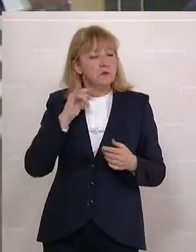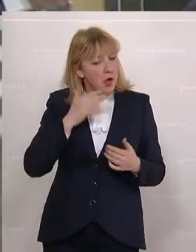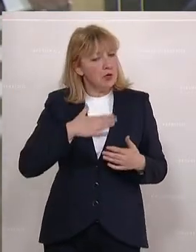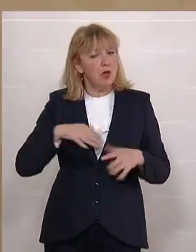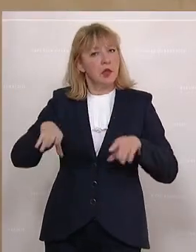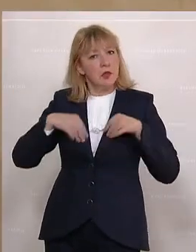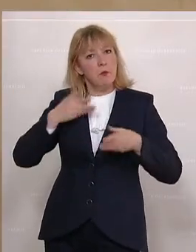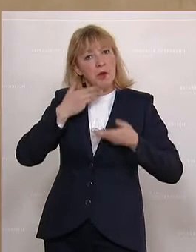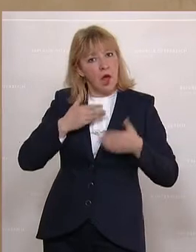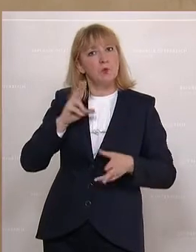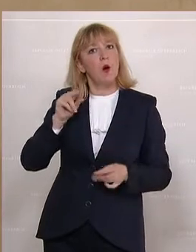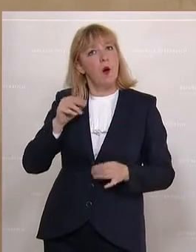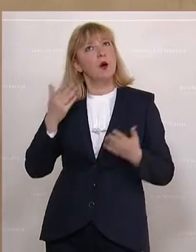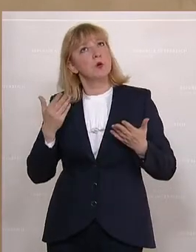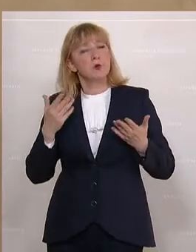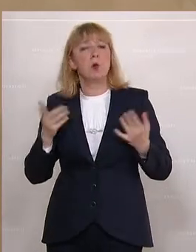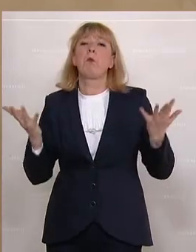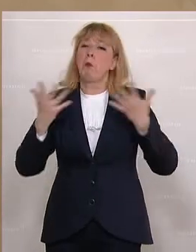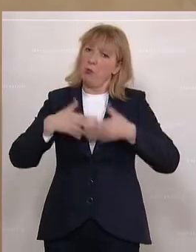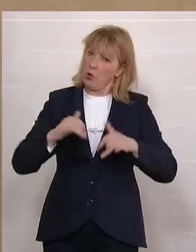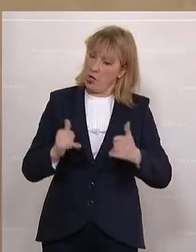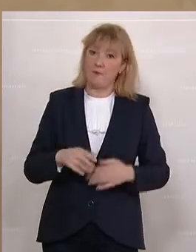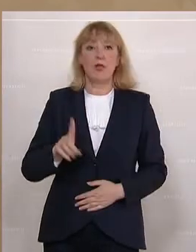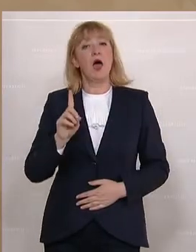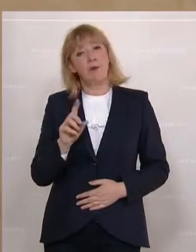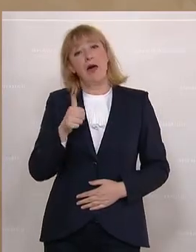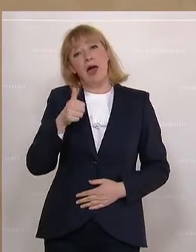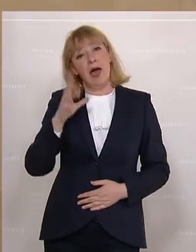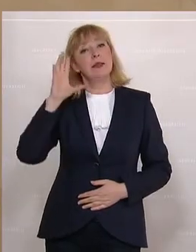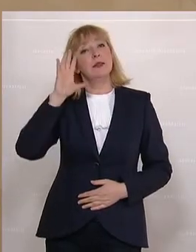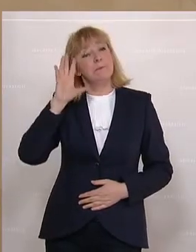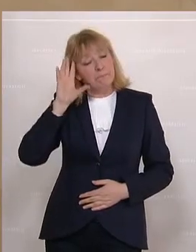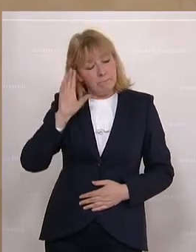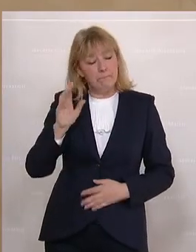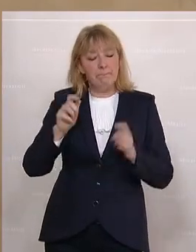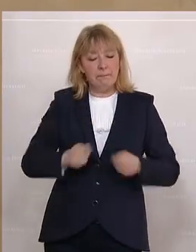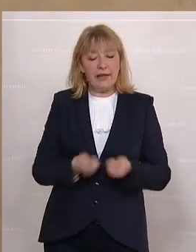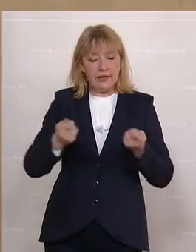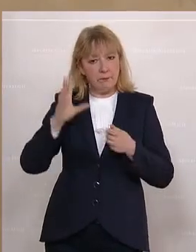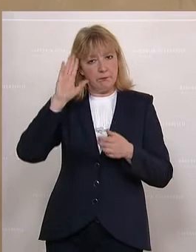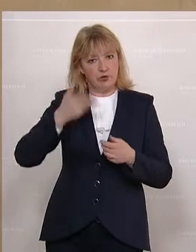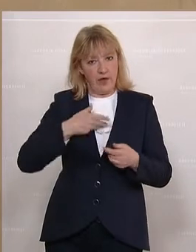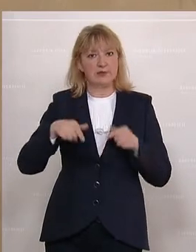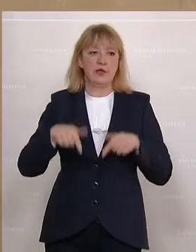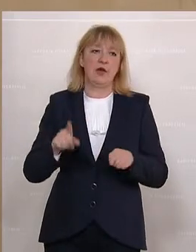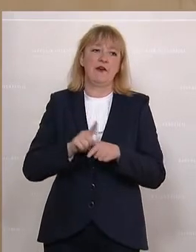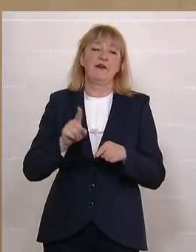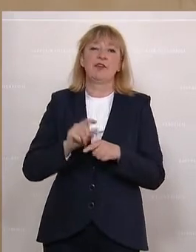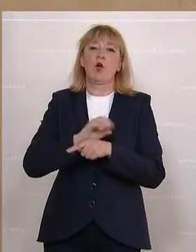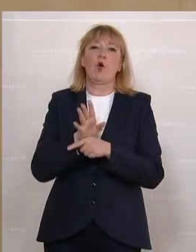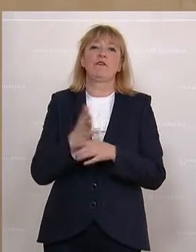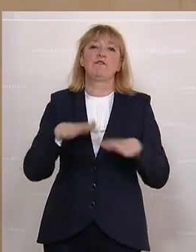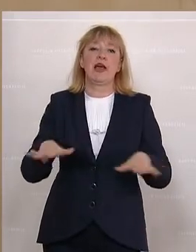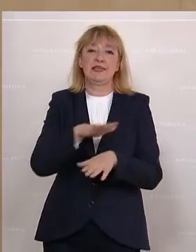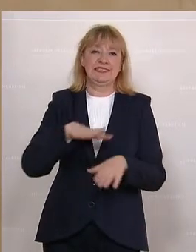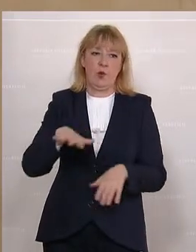und da man konnte hier den konsens finden eine betrieb allerdings gibt es im pz schwarz der wird offiziell mit cupid freie zone nein